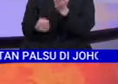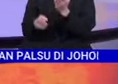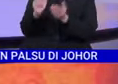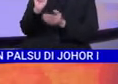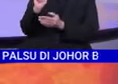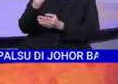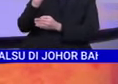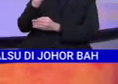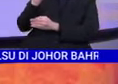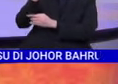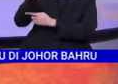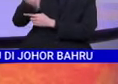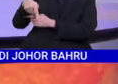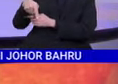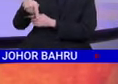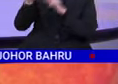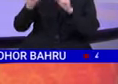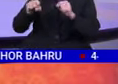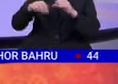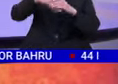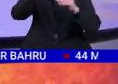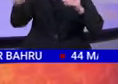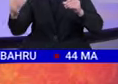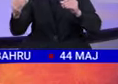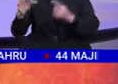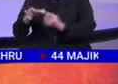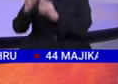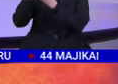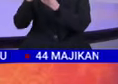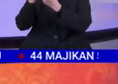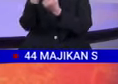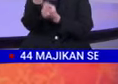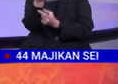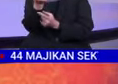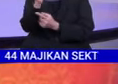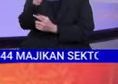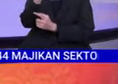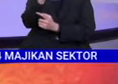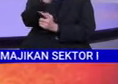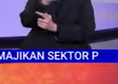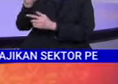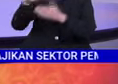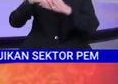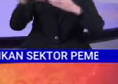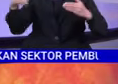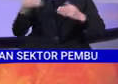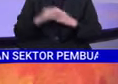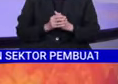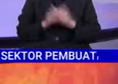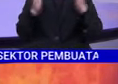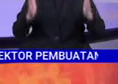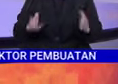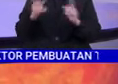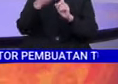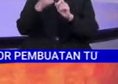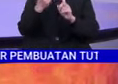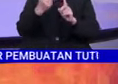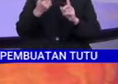simpanan pekerja tidak bias P membuat pengeluaran khas sebanyak 10.000 Ringgit warga Pulau Pinang yang ditemui menzahirkan